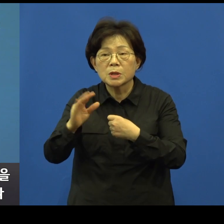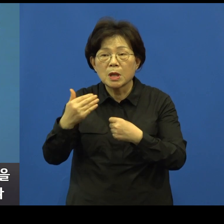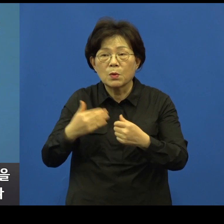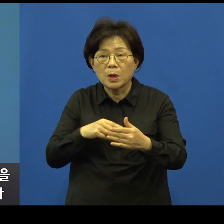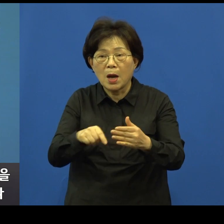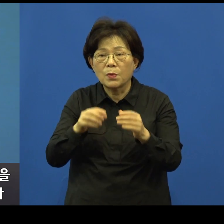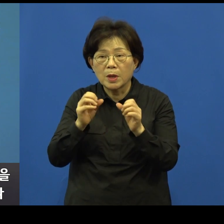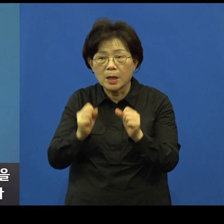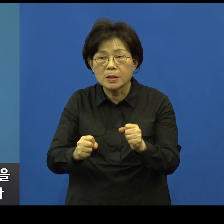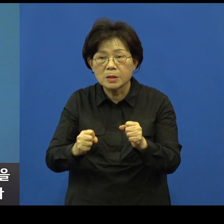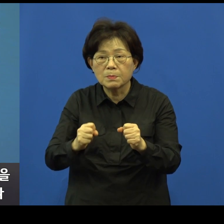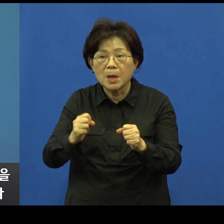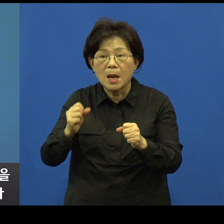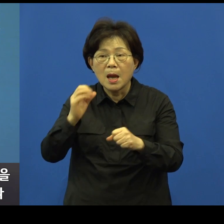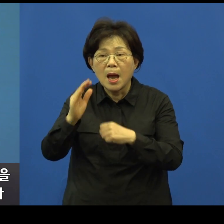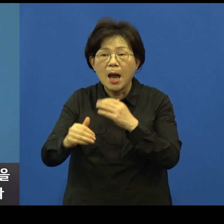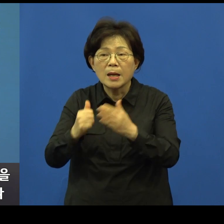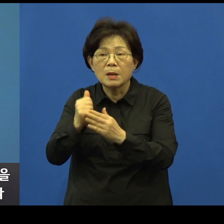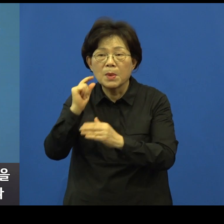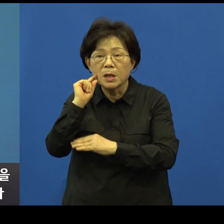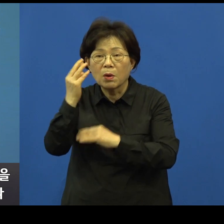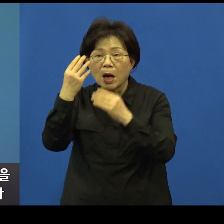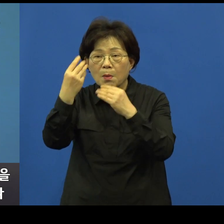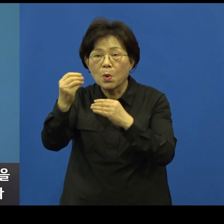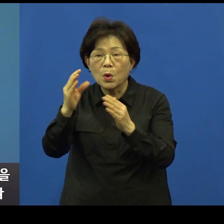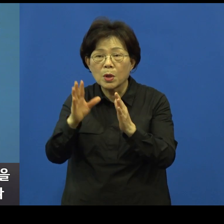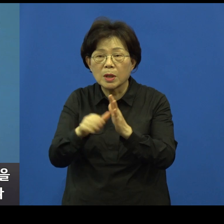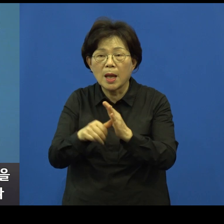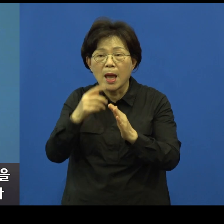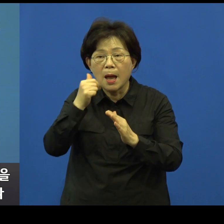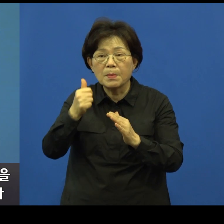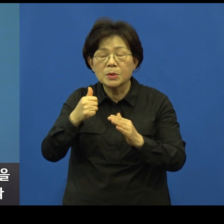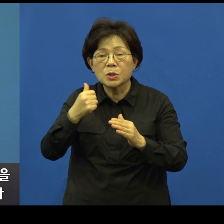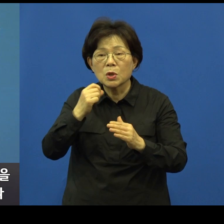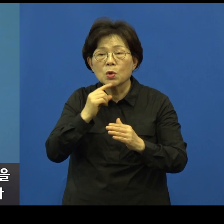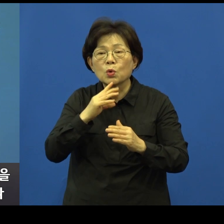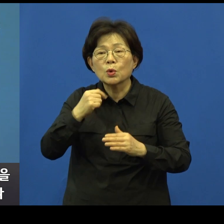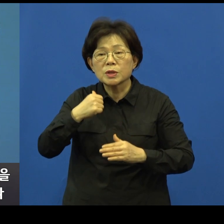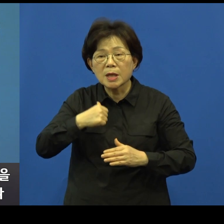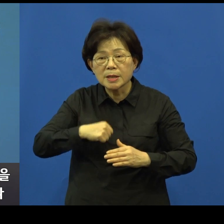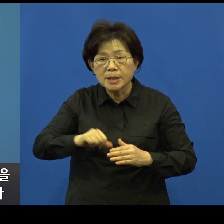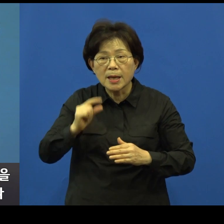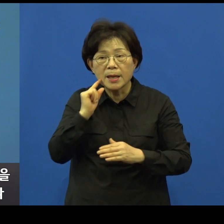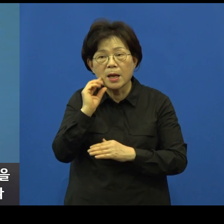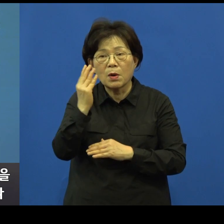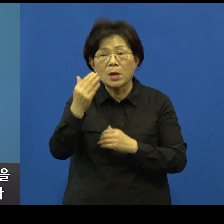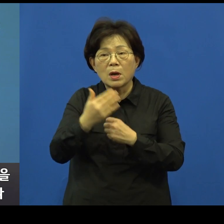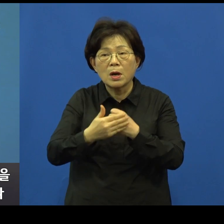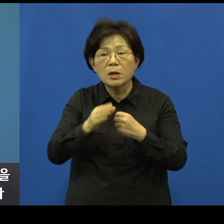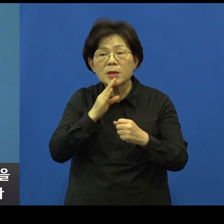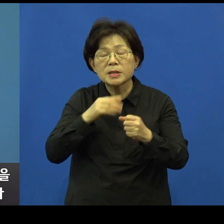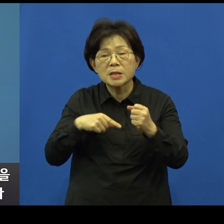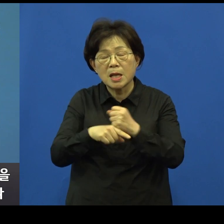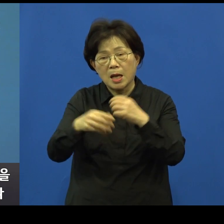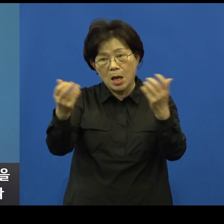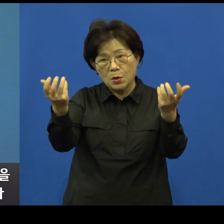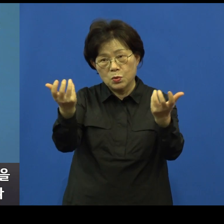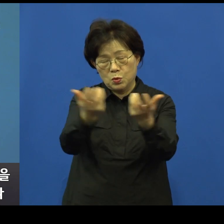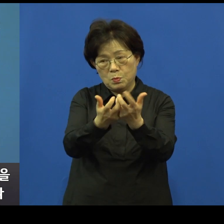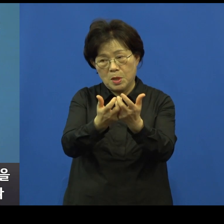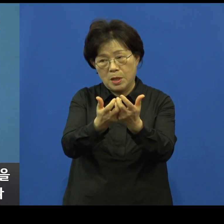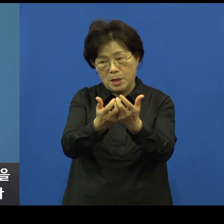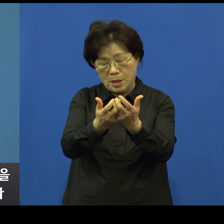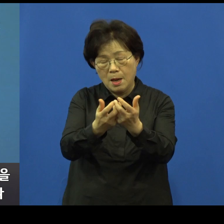거하심에 우리가 그의 영광을 보니 아버지의 독생자의 영광이요 은혜와 진리가 충만하더라.